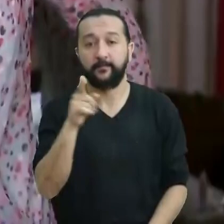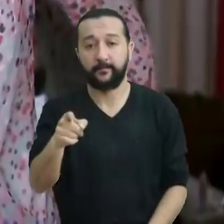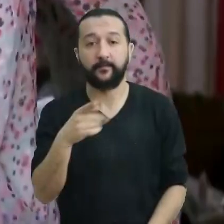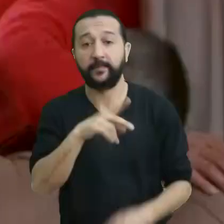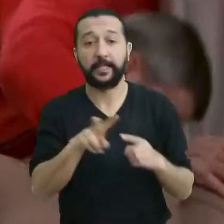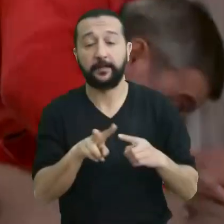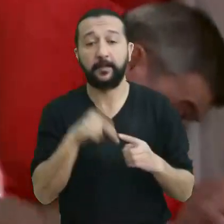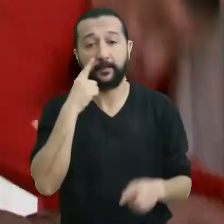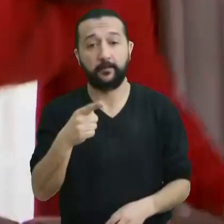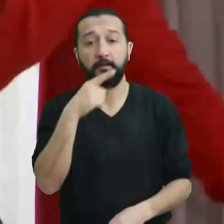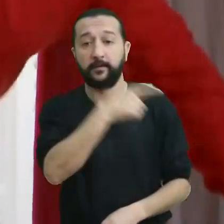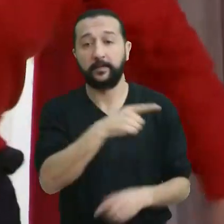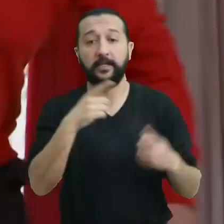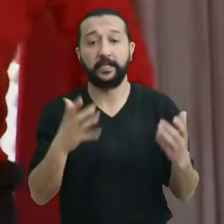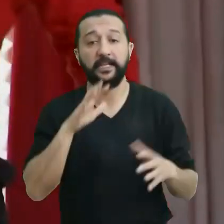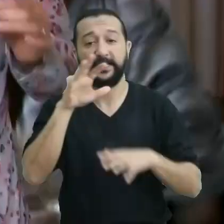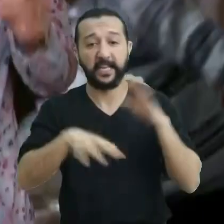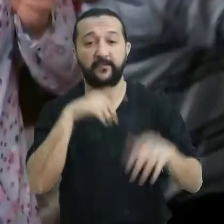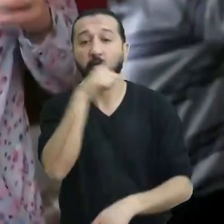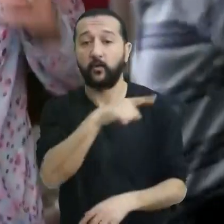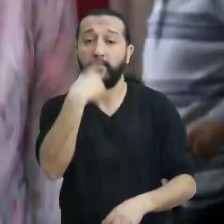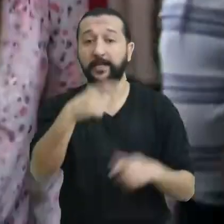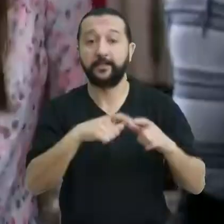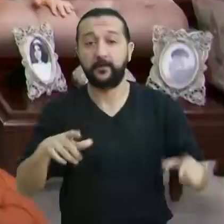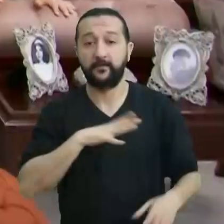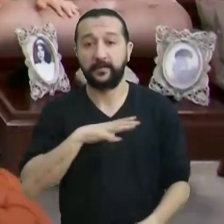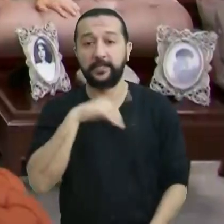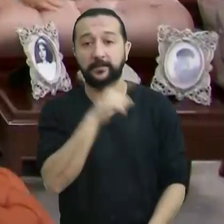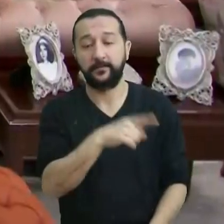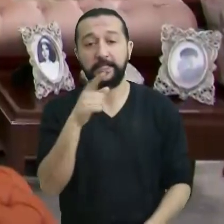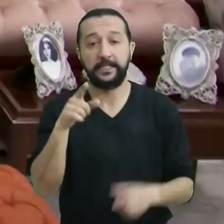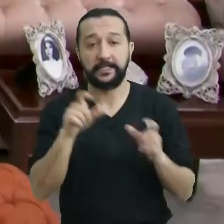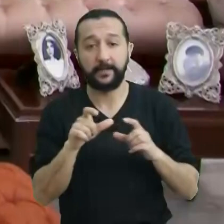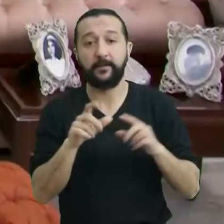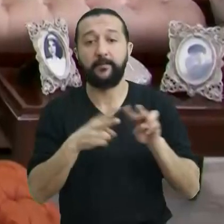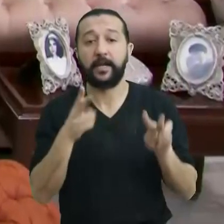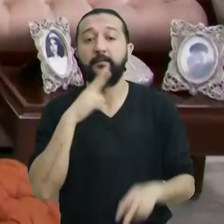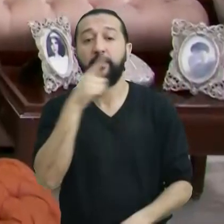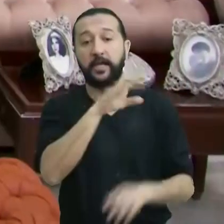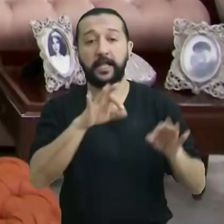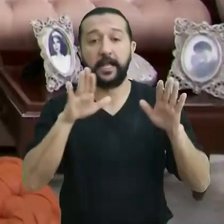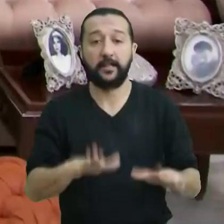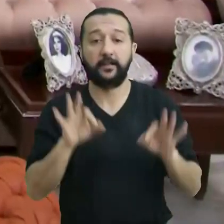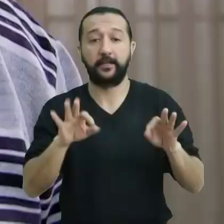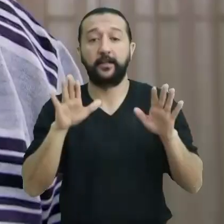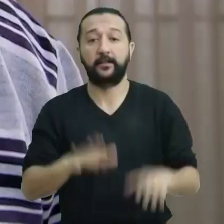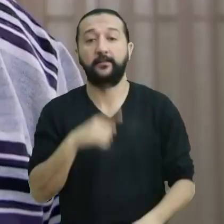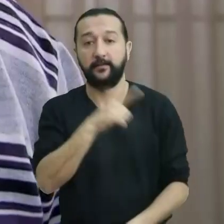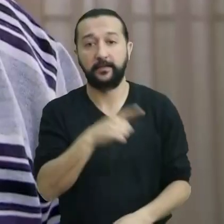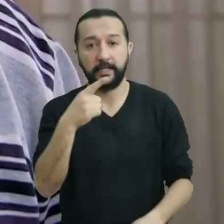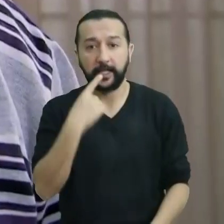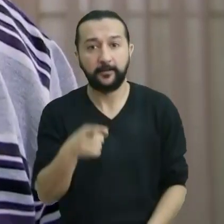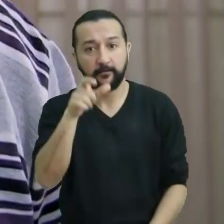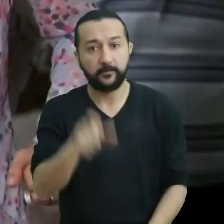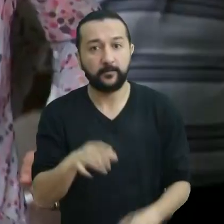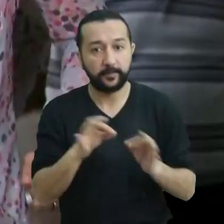Zarp Bey. Kemal'im. Canavar. Canavar öbür salonda. Ay Sarp'la Meryem ablamın tarantulayı görünce böyle donup kaldılar. Sen ne